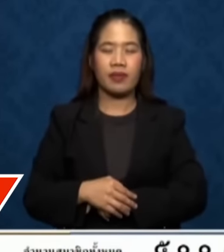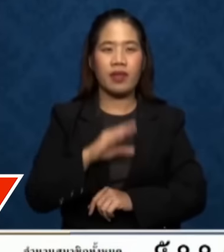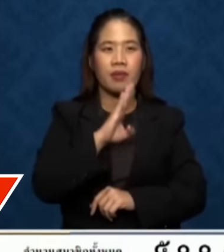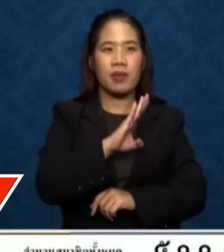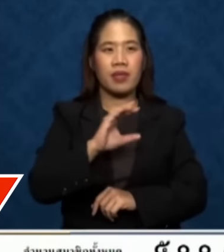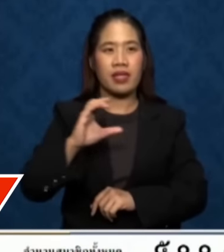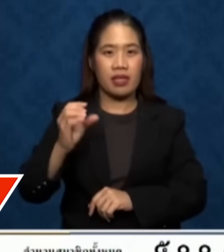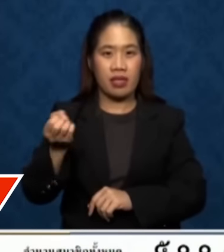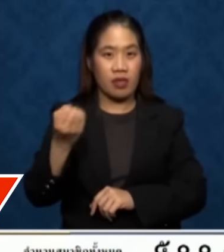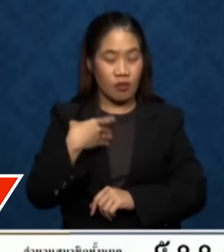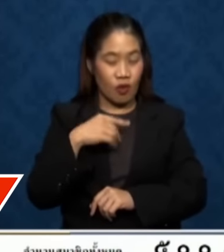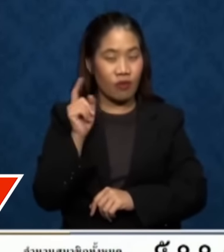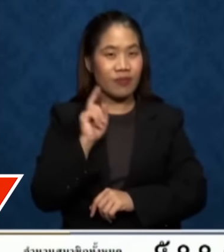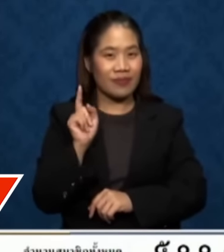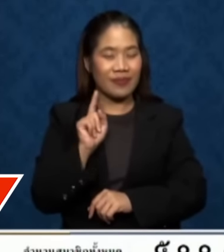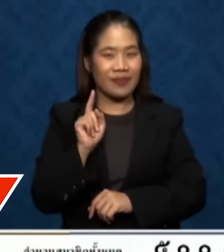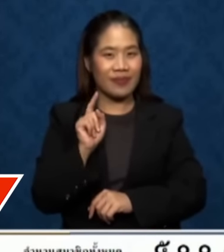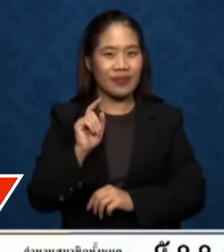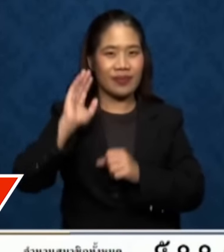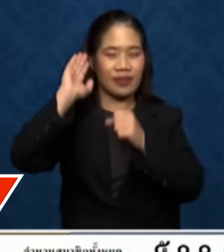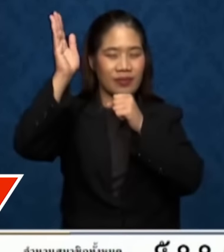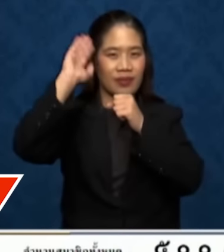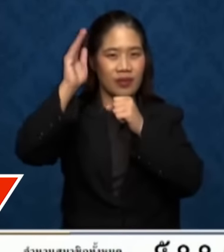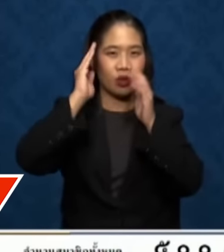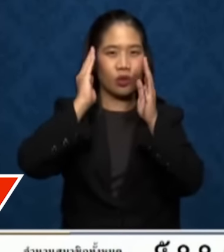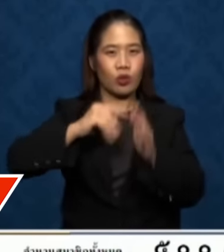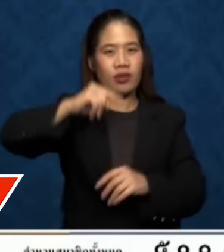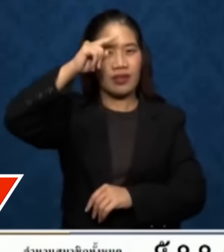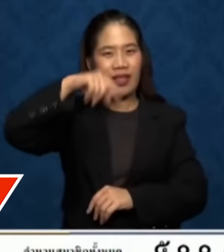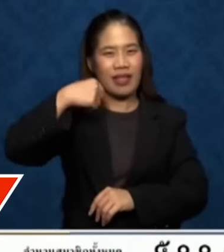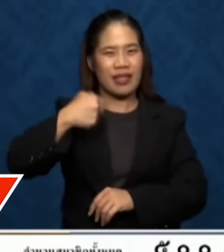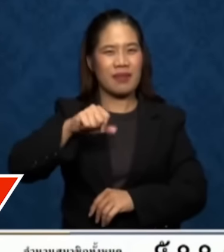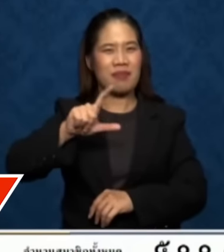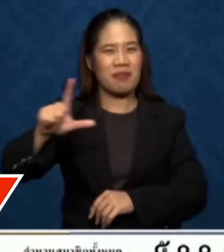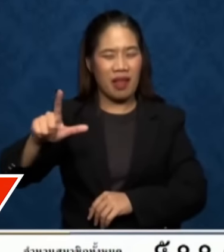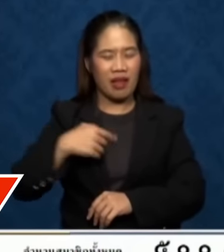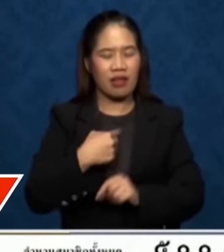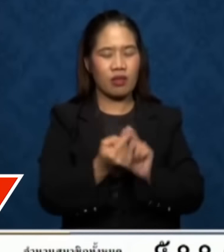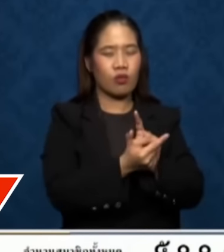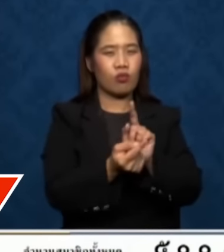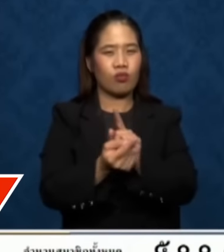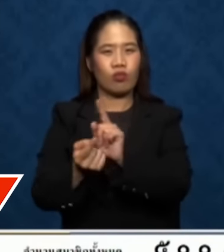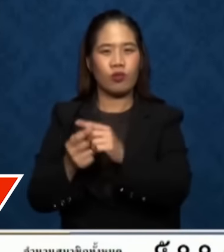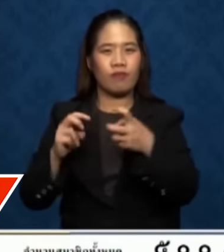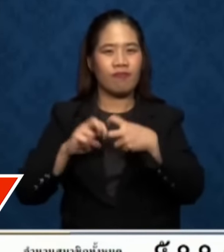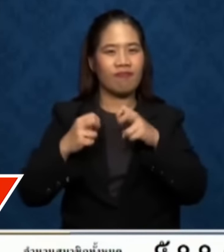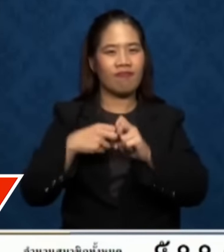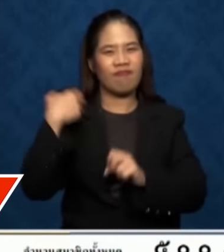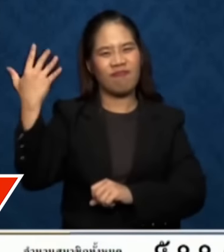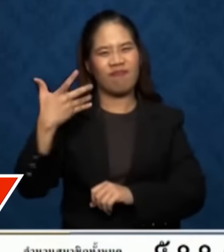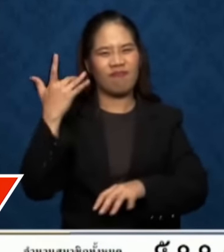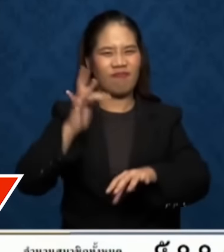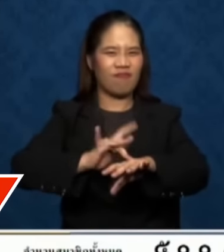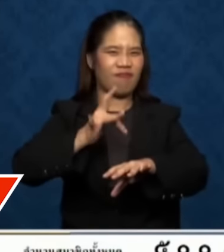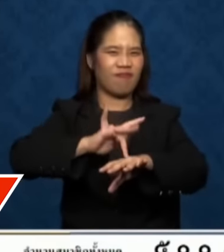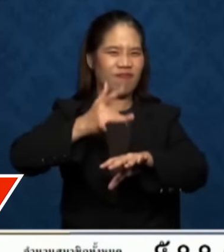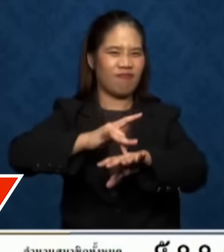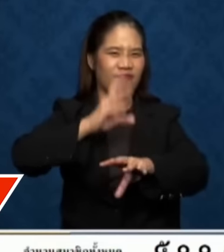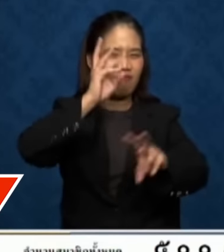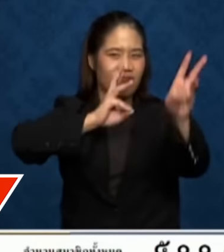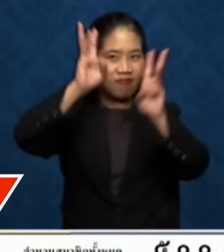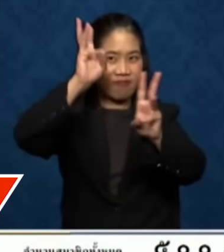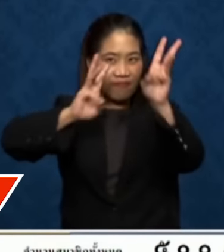BBC นะคะก็รายงานค่ะว่ามีคนไทยถึง10ล้านคนที่เขาต้องเผชิญกับภัยธรรมชาติกับปัญหามลพิ